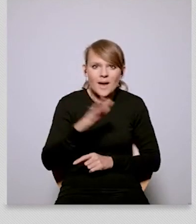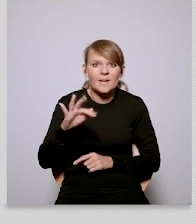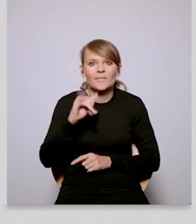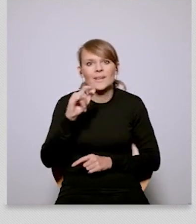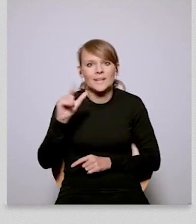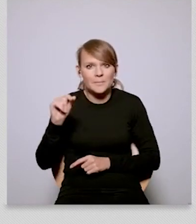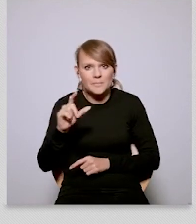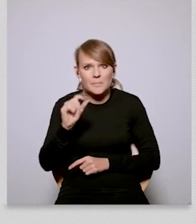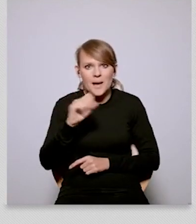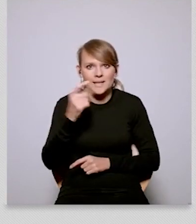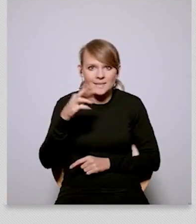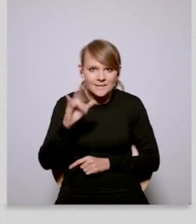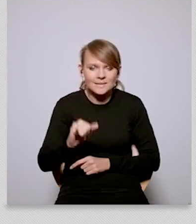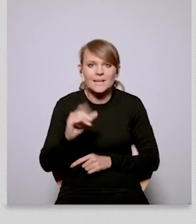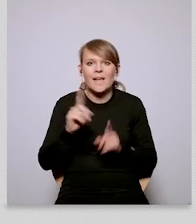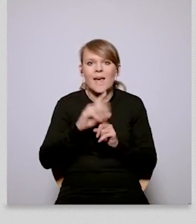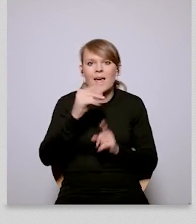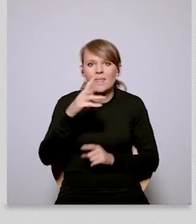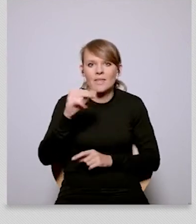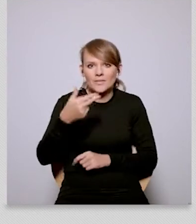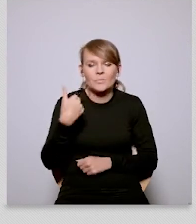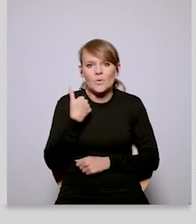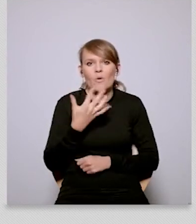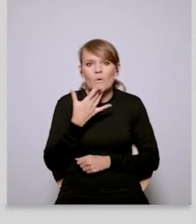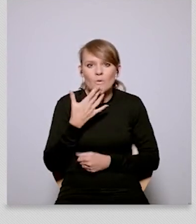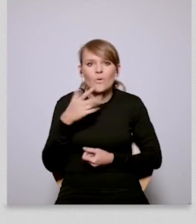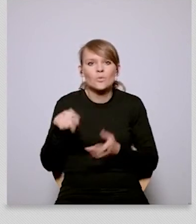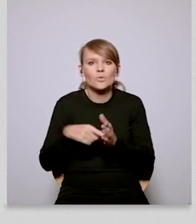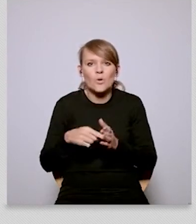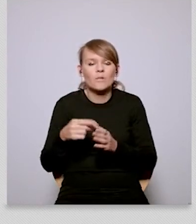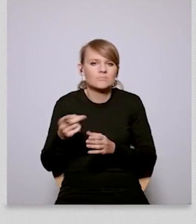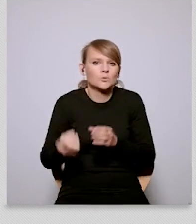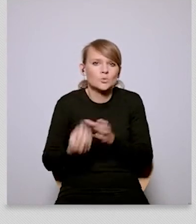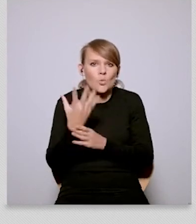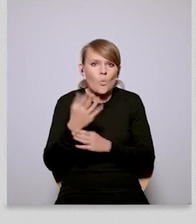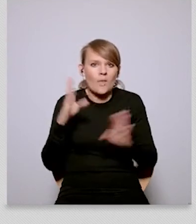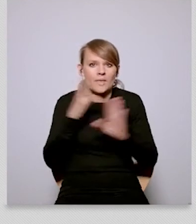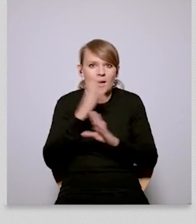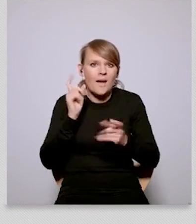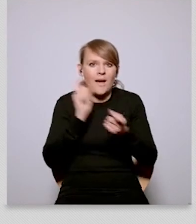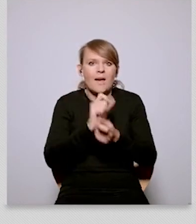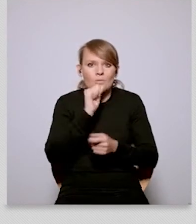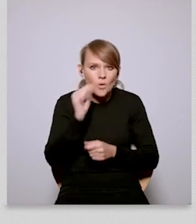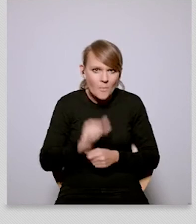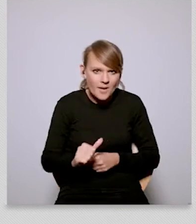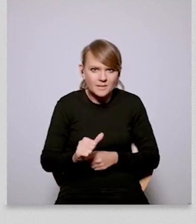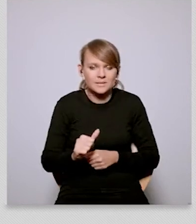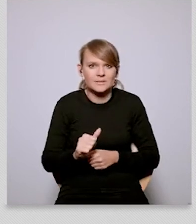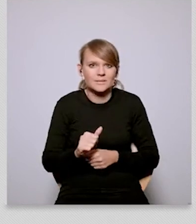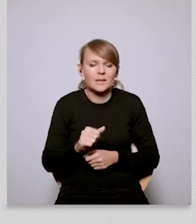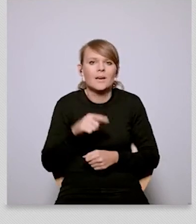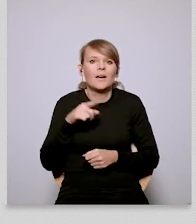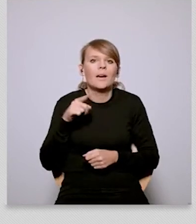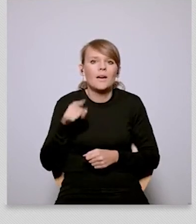Jedwin no jest tym źródłem nastrojów antyeuropejskich populistycznych które w gruncie rzeczy